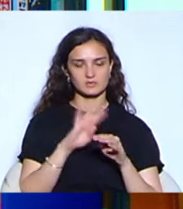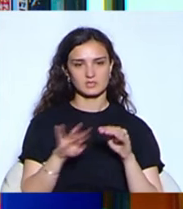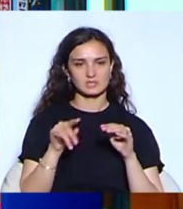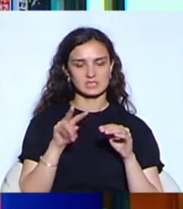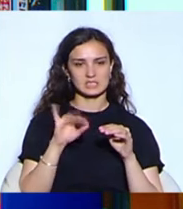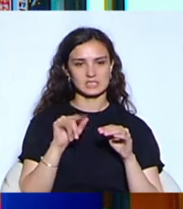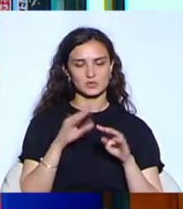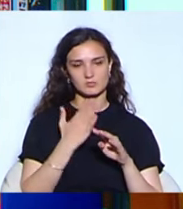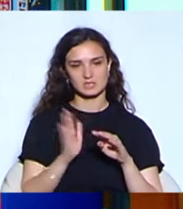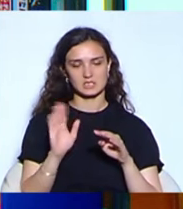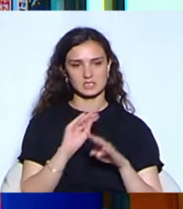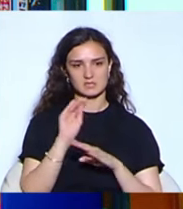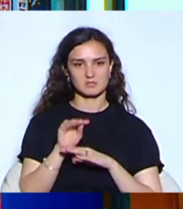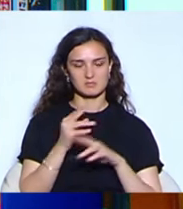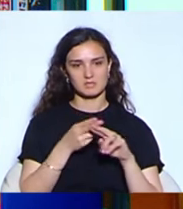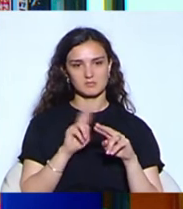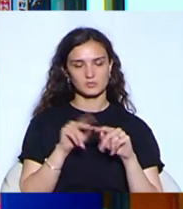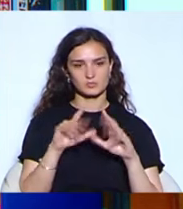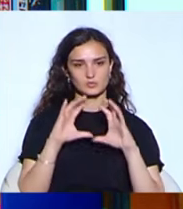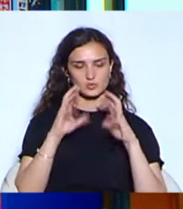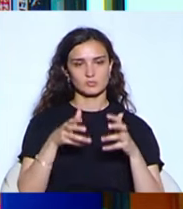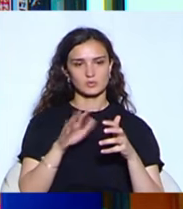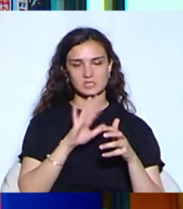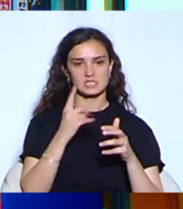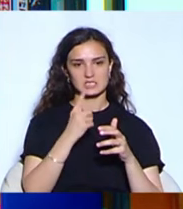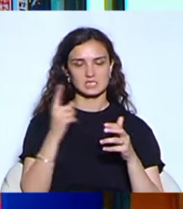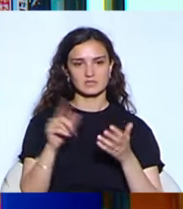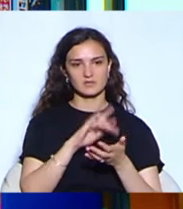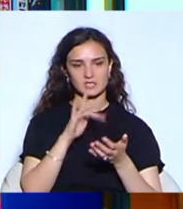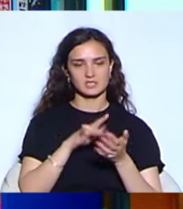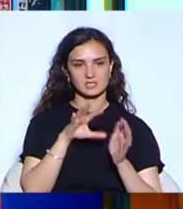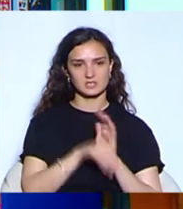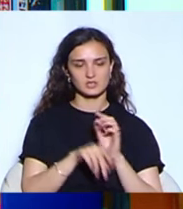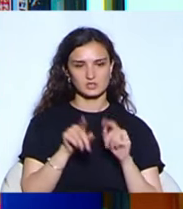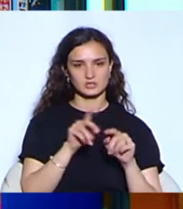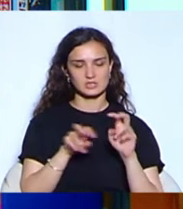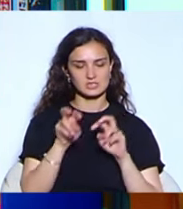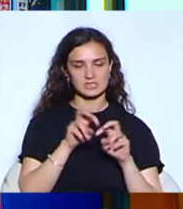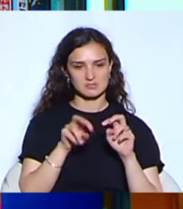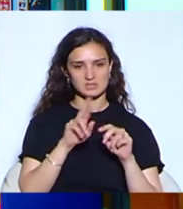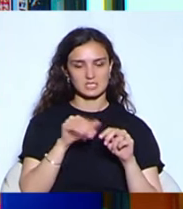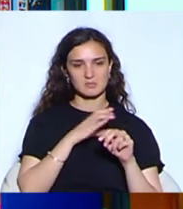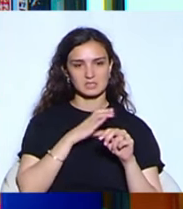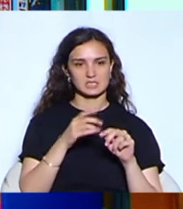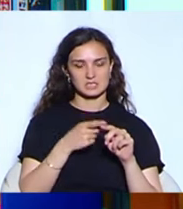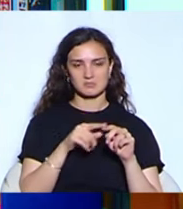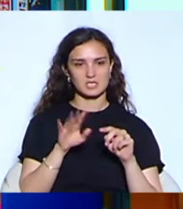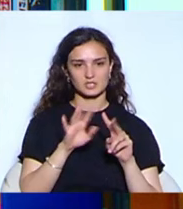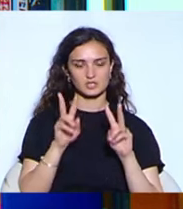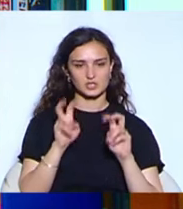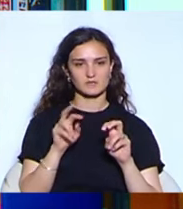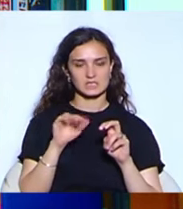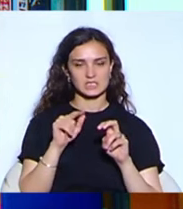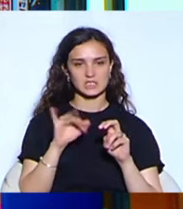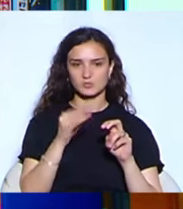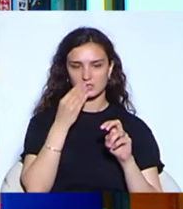ლითიუმის ცალკე დამატებას. ამიტომ სოფლიოს არც ერთ ქვეყანაში, ანუ ფორტიფიკაციების გამდიდრების პრინციპი არ გულისხმობს